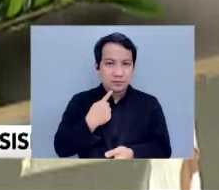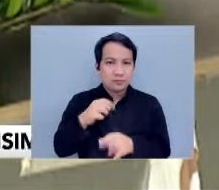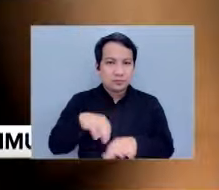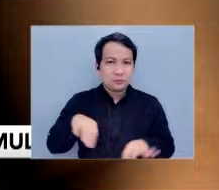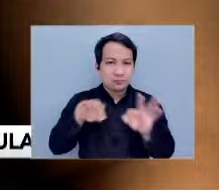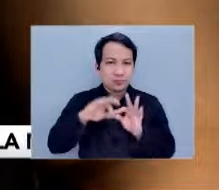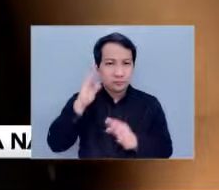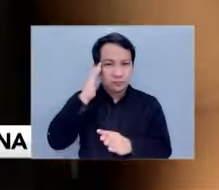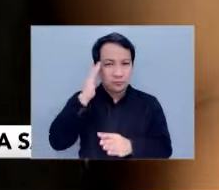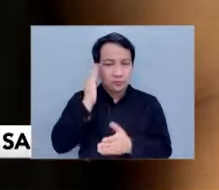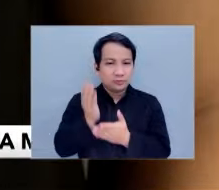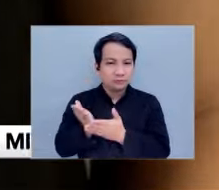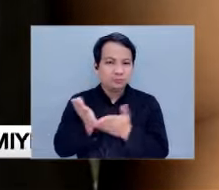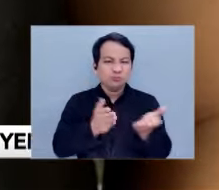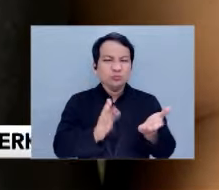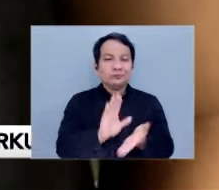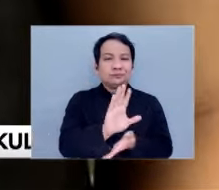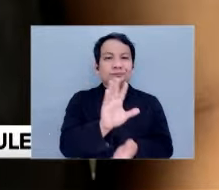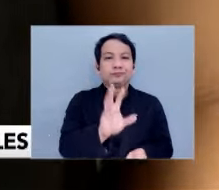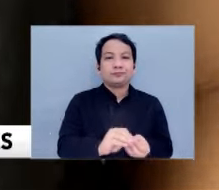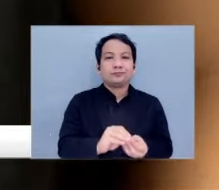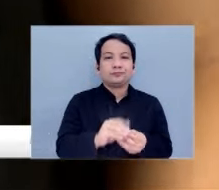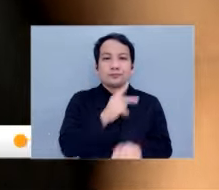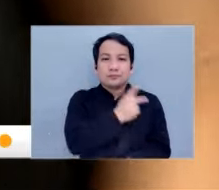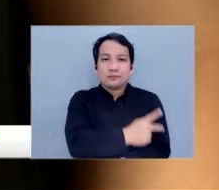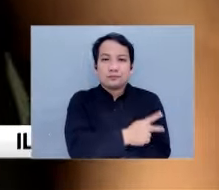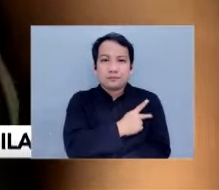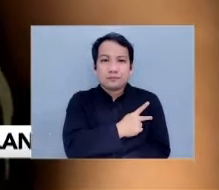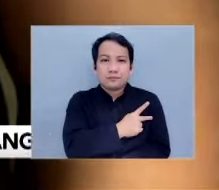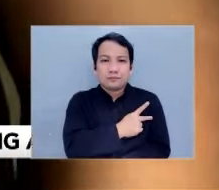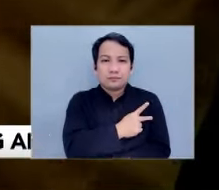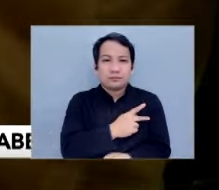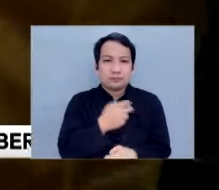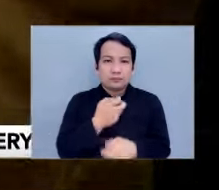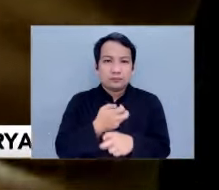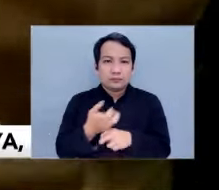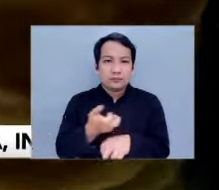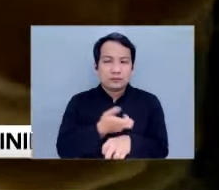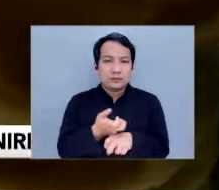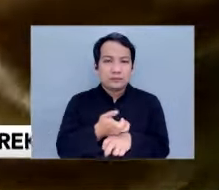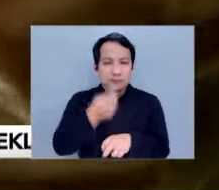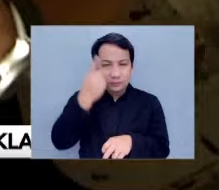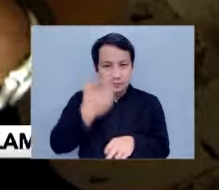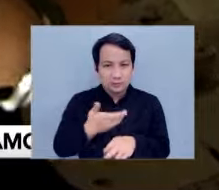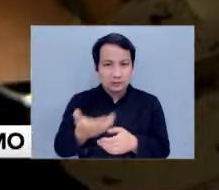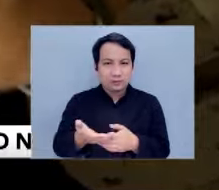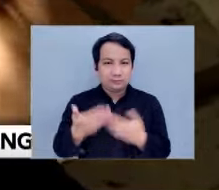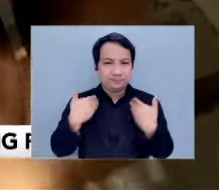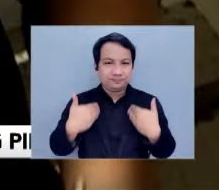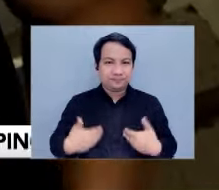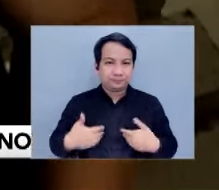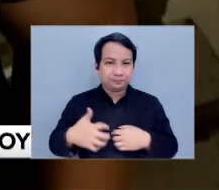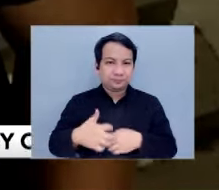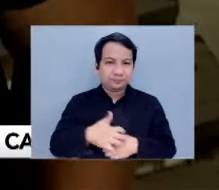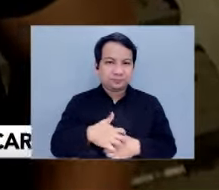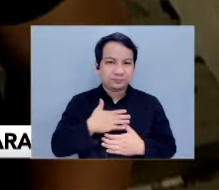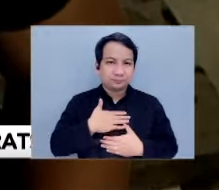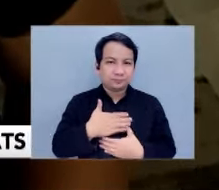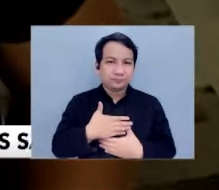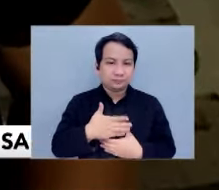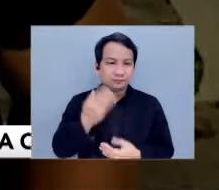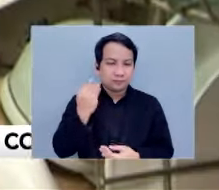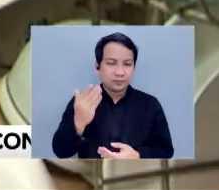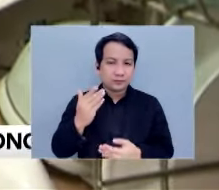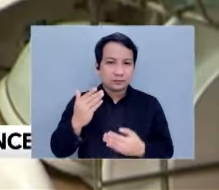isugod kaagad sa paggamutan ang pasyente kung ito ay nawawala ng malay, nagkakaroon ng maraming rashes, nahihirapan sa paghinga, bumagsak ang